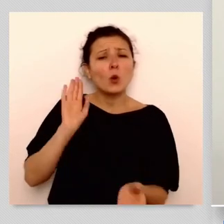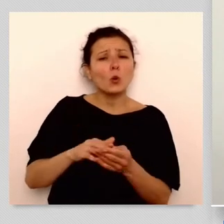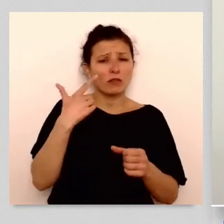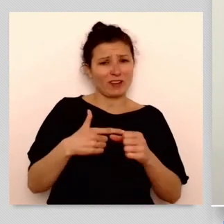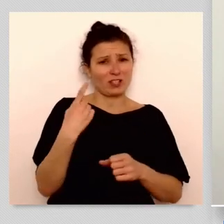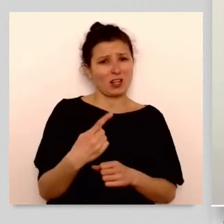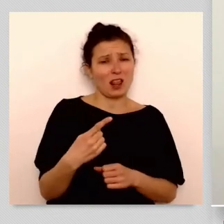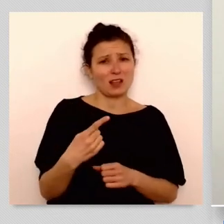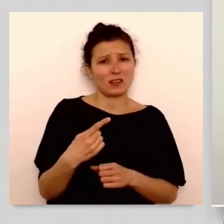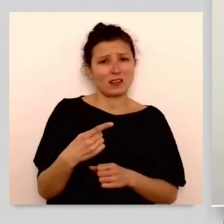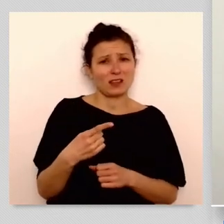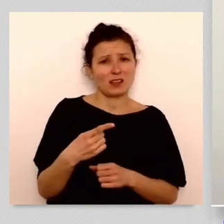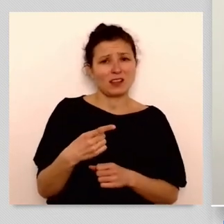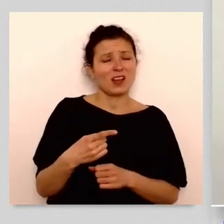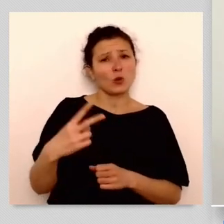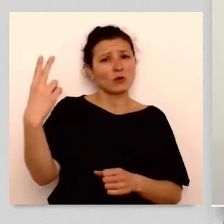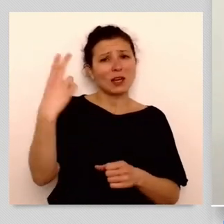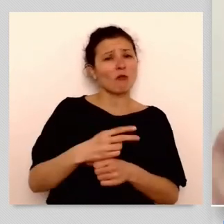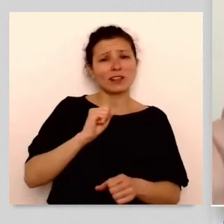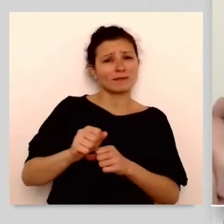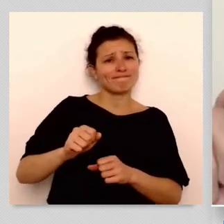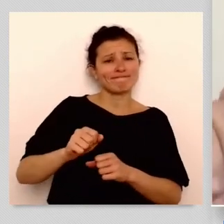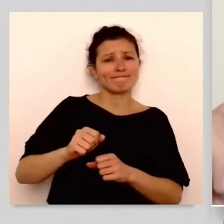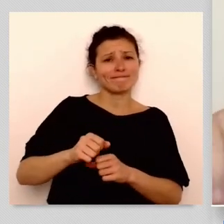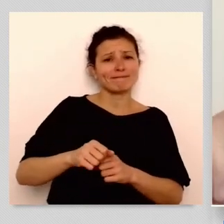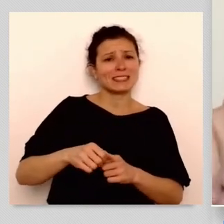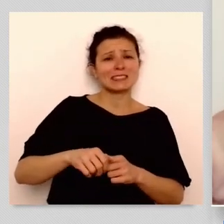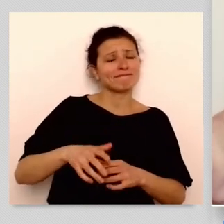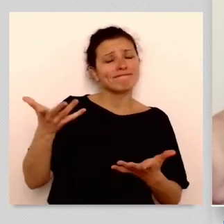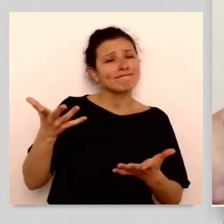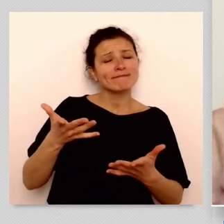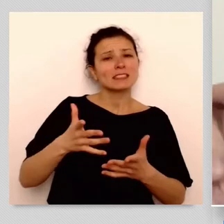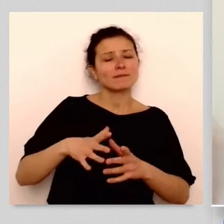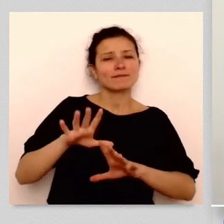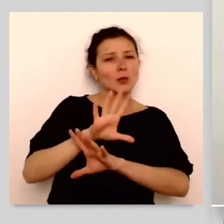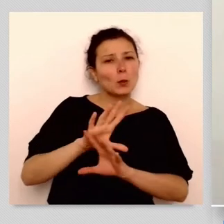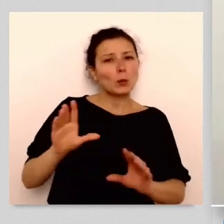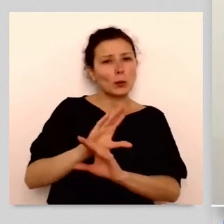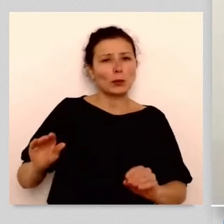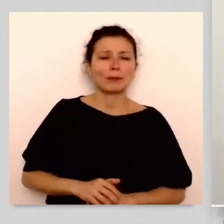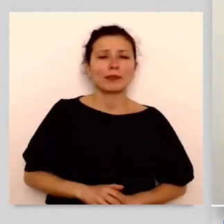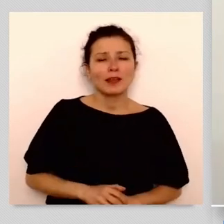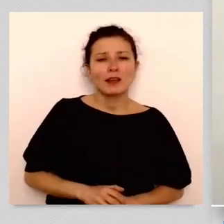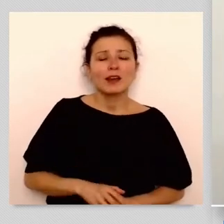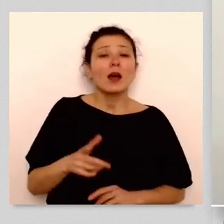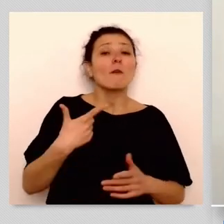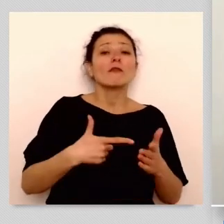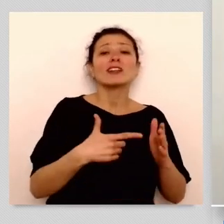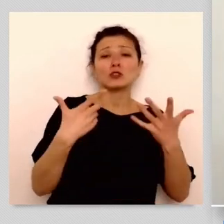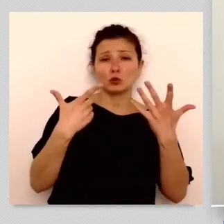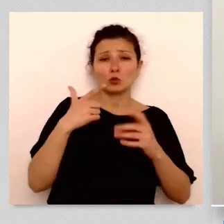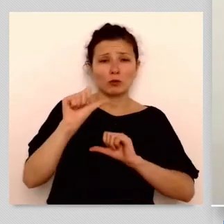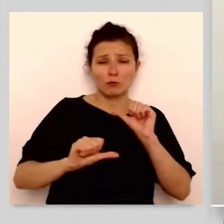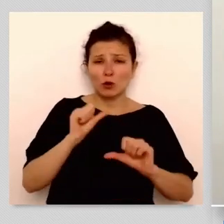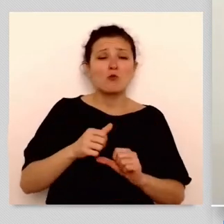prostu negowane, to zaufanie, bo w 2007 roku Polska podpisała